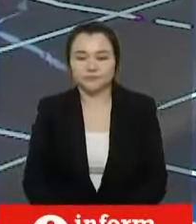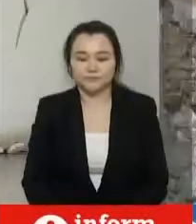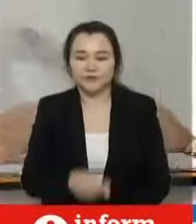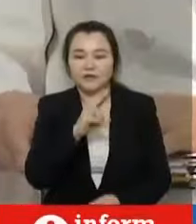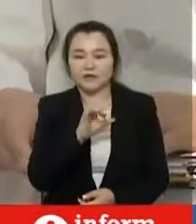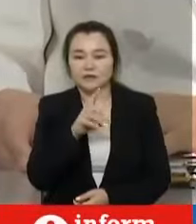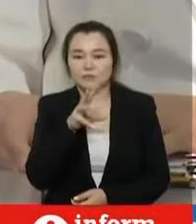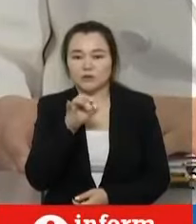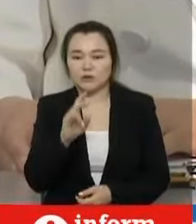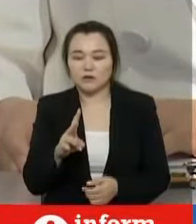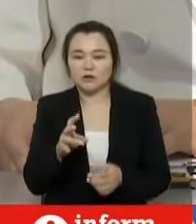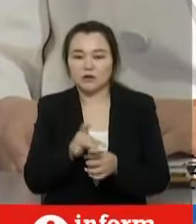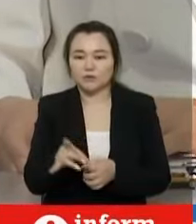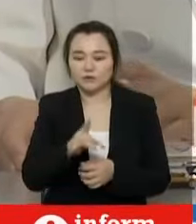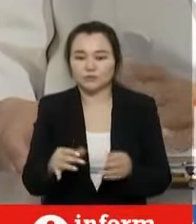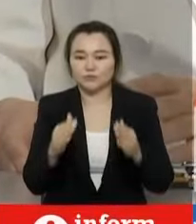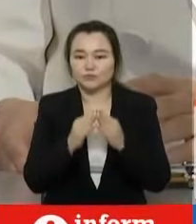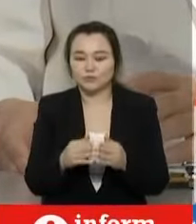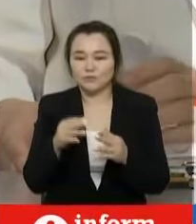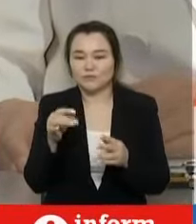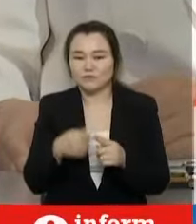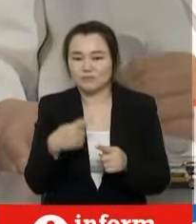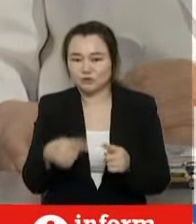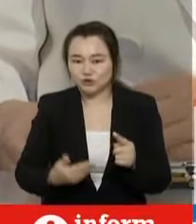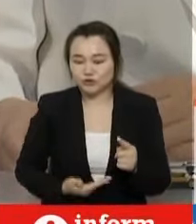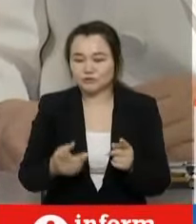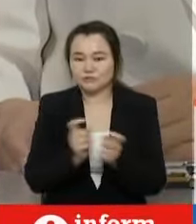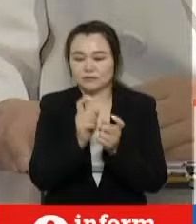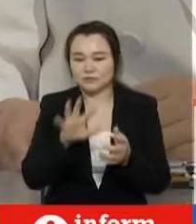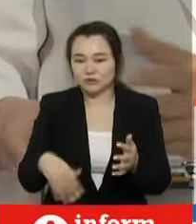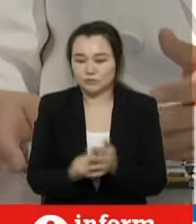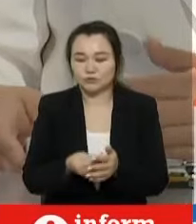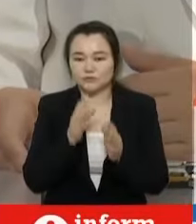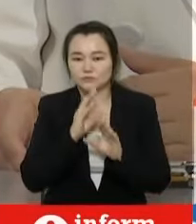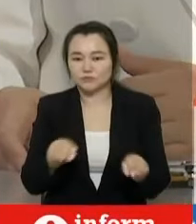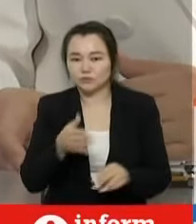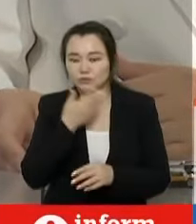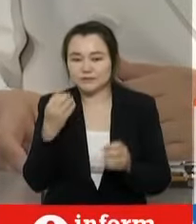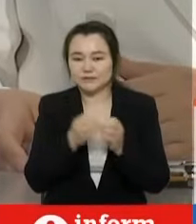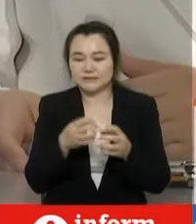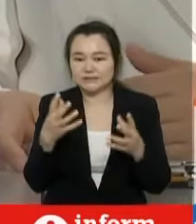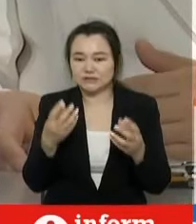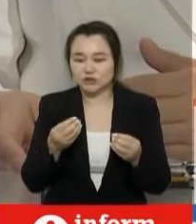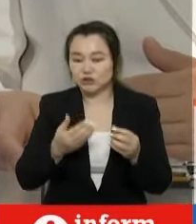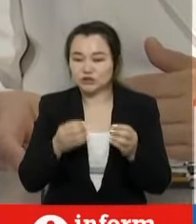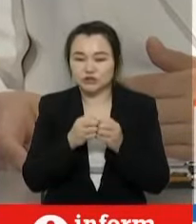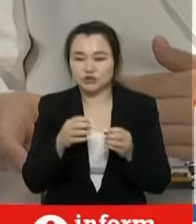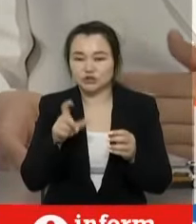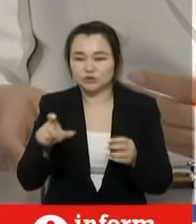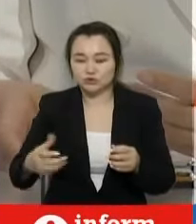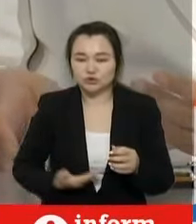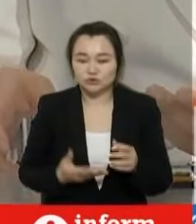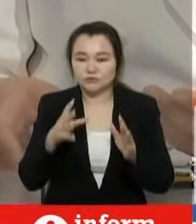Кербұлақ ауданындағы апатты үйлерге қатысты дау әлі басылмай тұр. Сарыөзекте қауіпті деп танылған ондаған үйдің тұрғындарына жалдамалы баспана